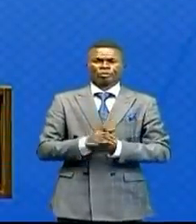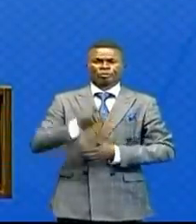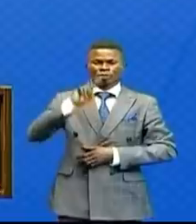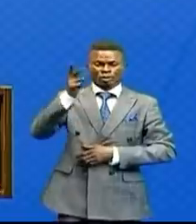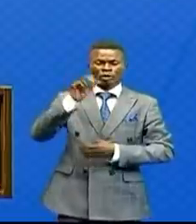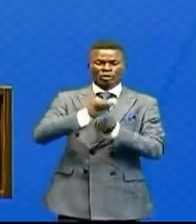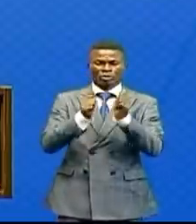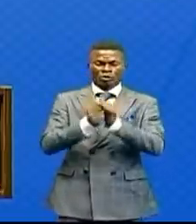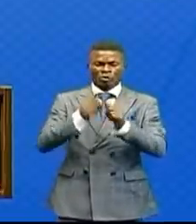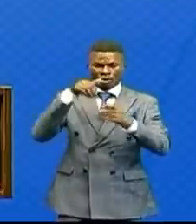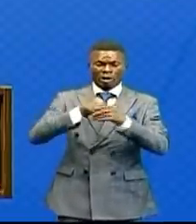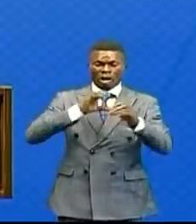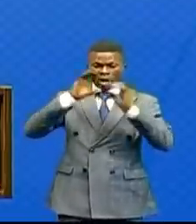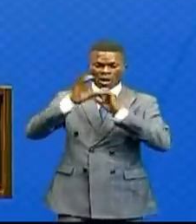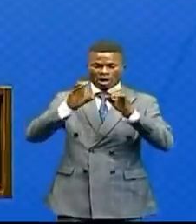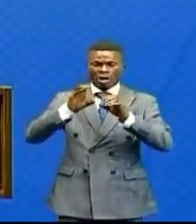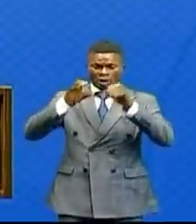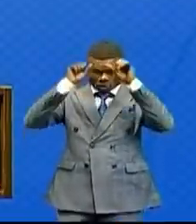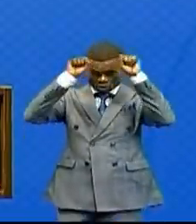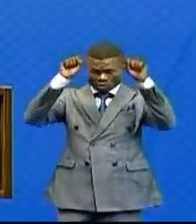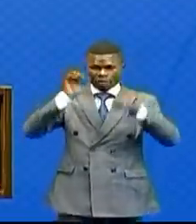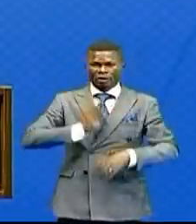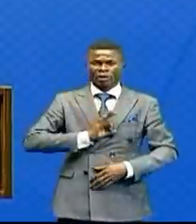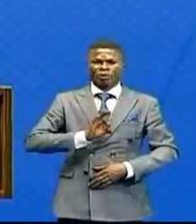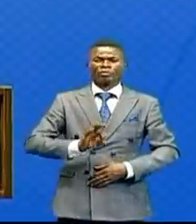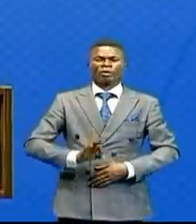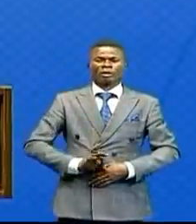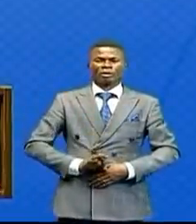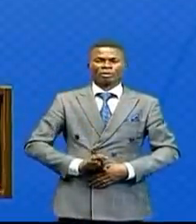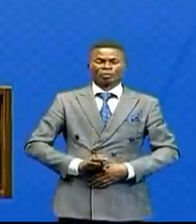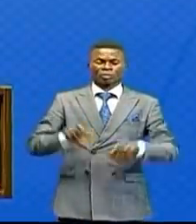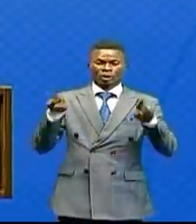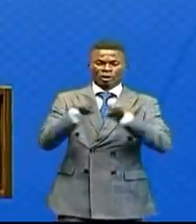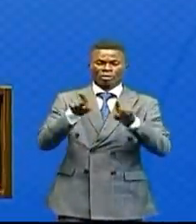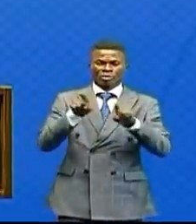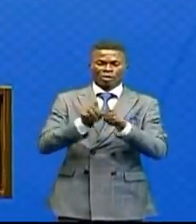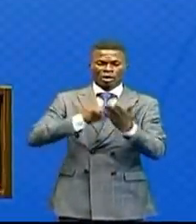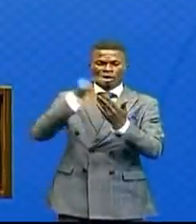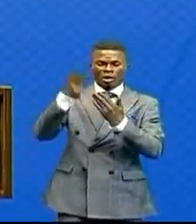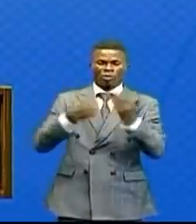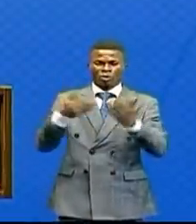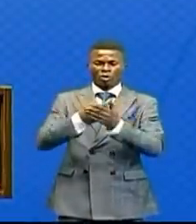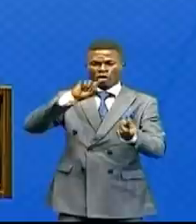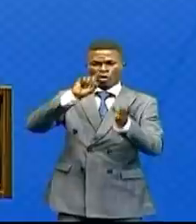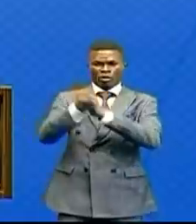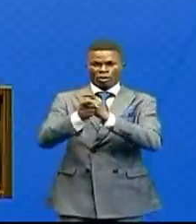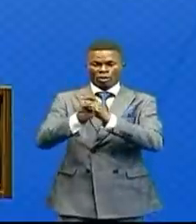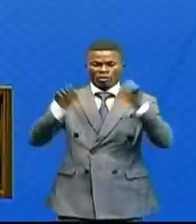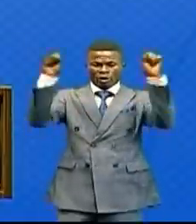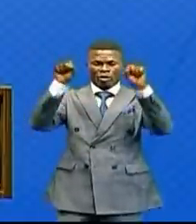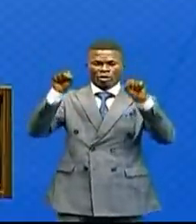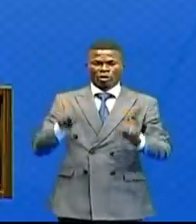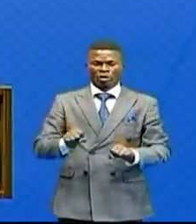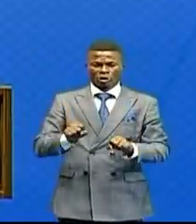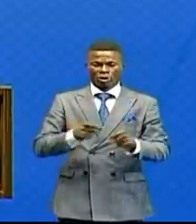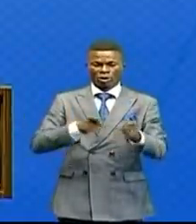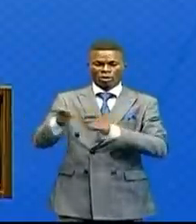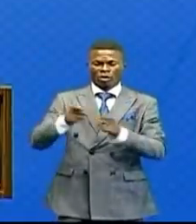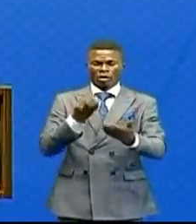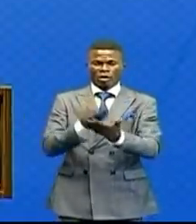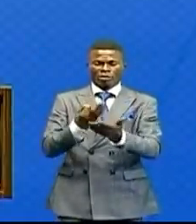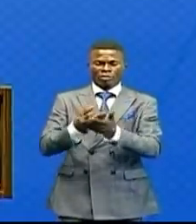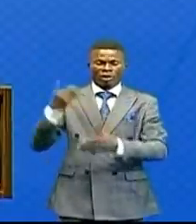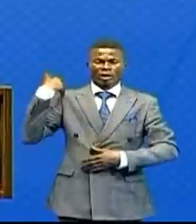Deuxième point de la communication du président de la République, relatif au nouveau programme de modernisation du système de gestion des